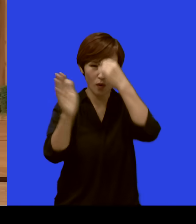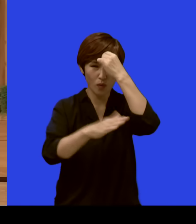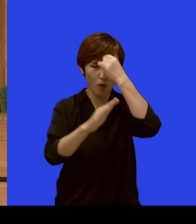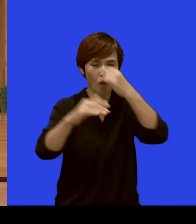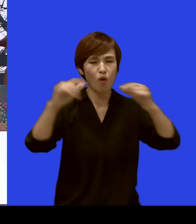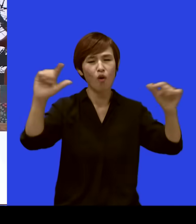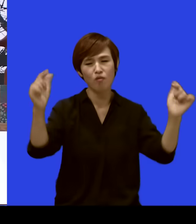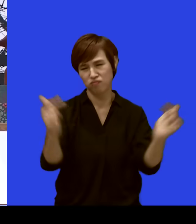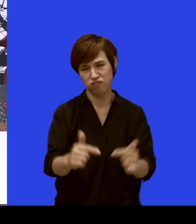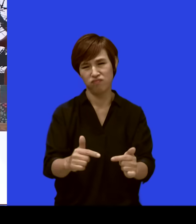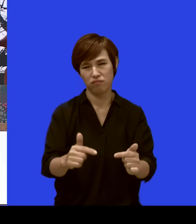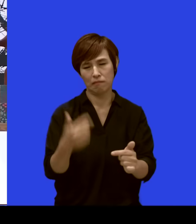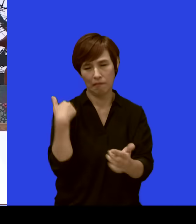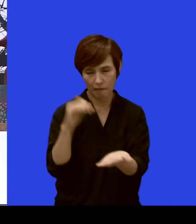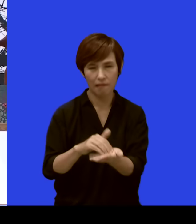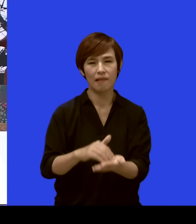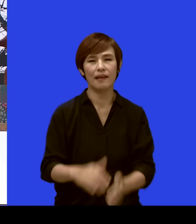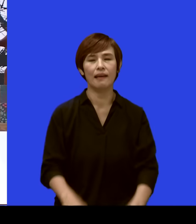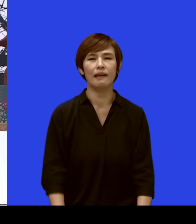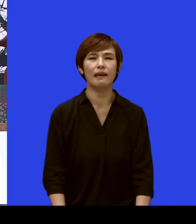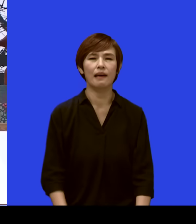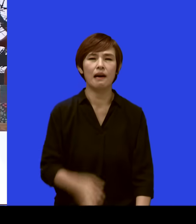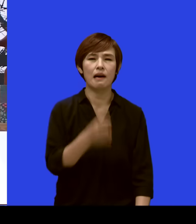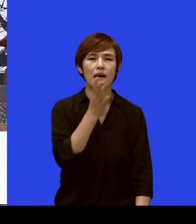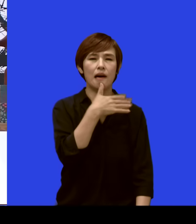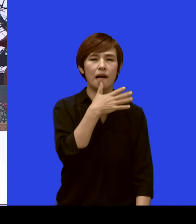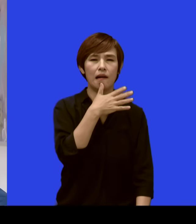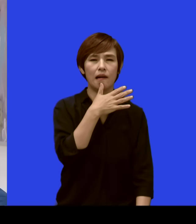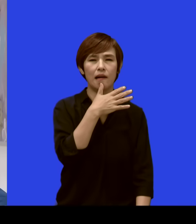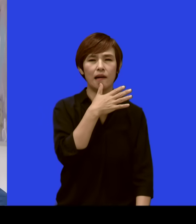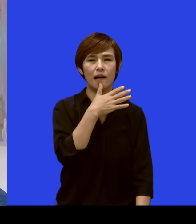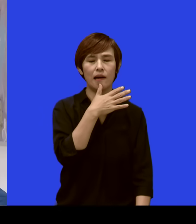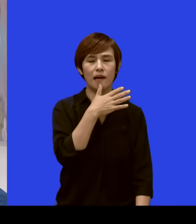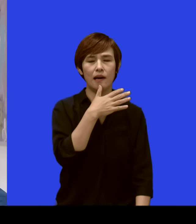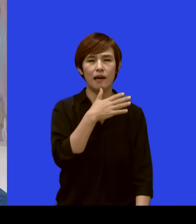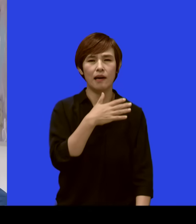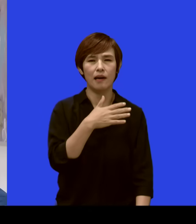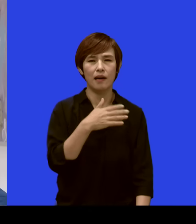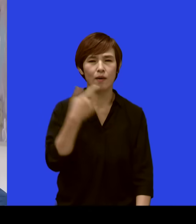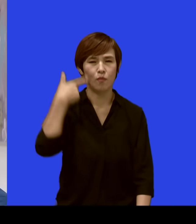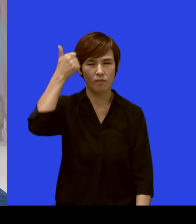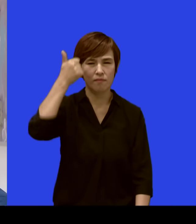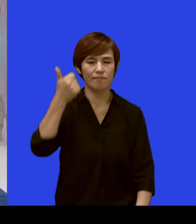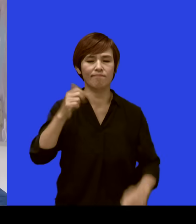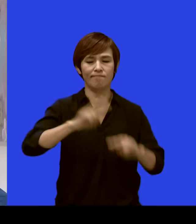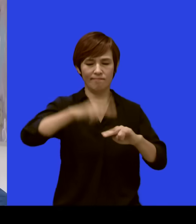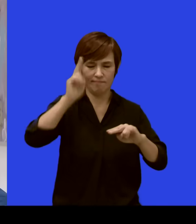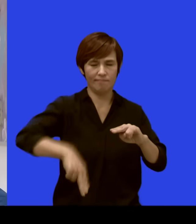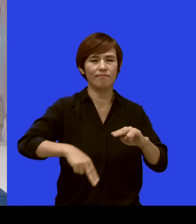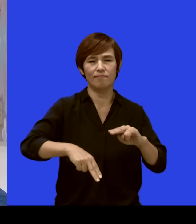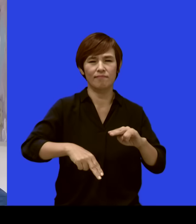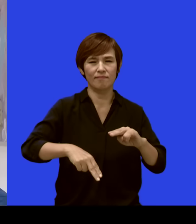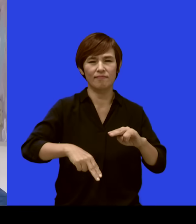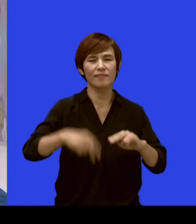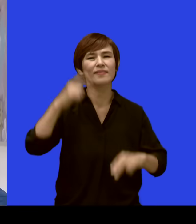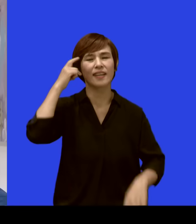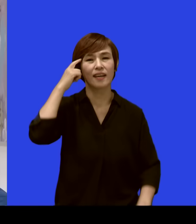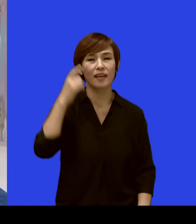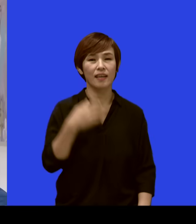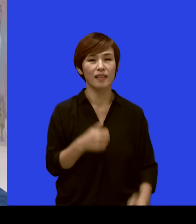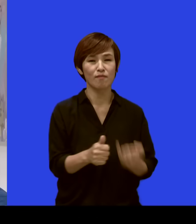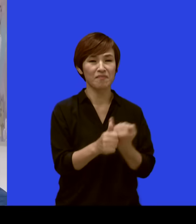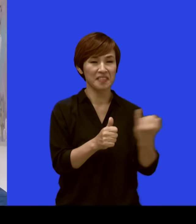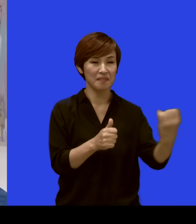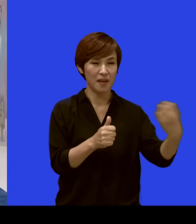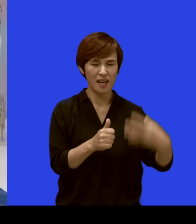버전으로 또 같이 했고. 그래서 그때도 또 정말 그만둬야겠다. 우리 아내가 당신이